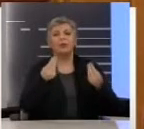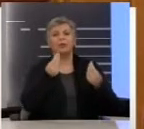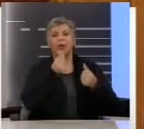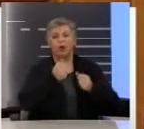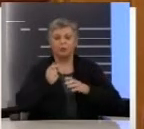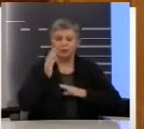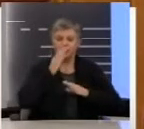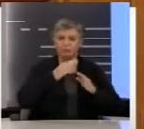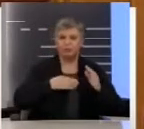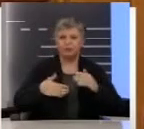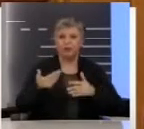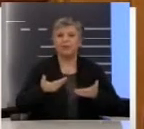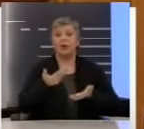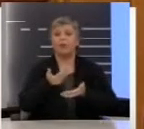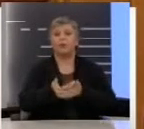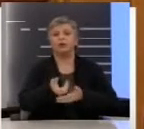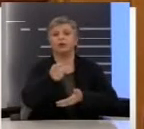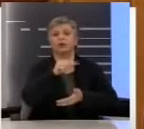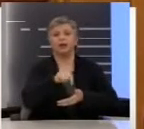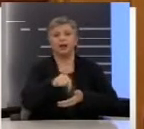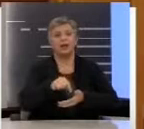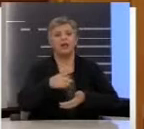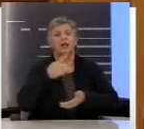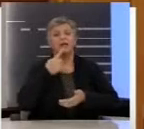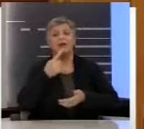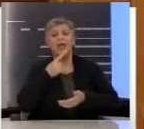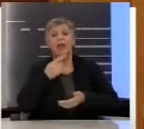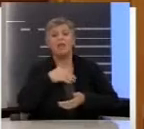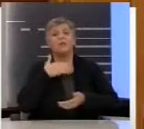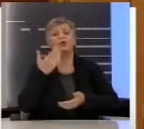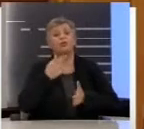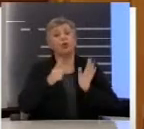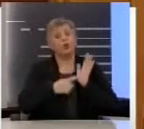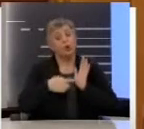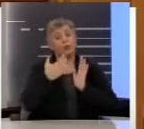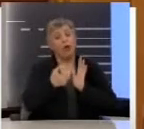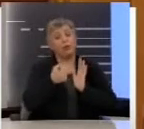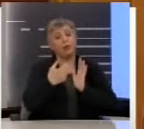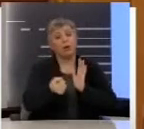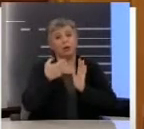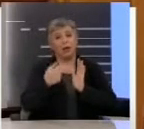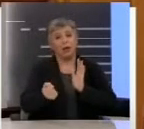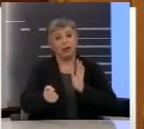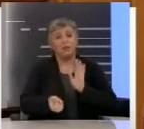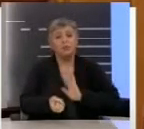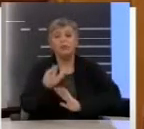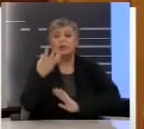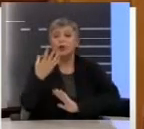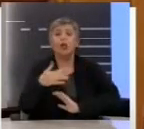διανομοθετικής προτάσεως, είτε από ισχυρισμούς ότι όλα προβλέπονται και δεν υπάρχουν ανάγκες οι οποίες